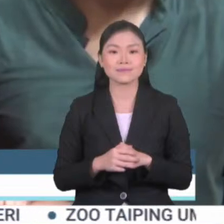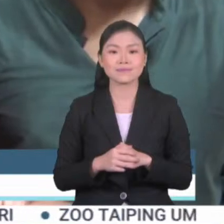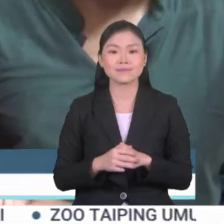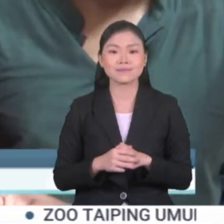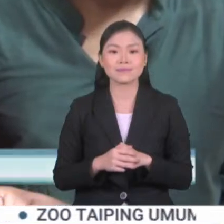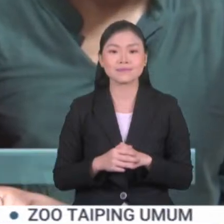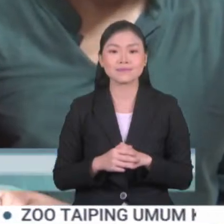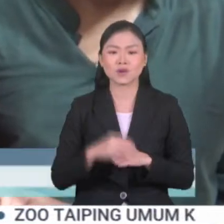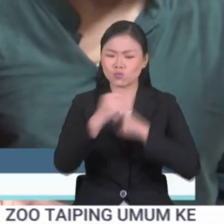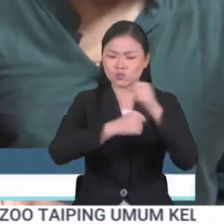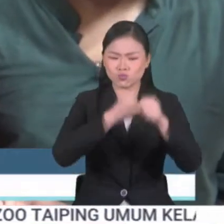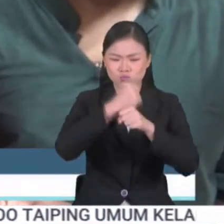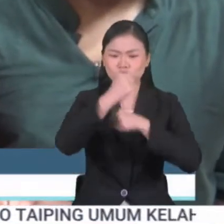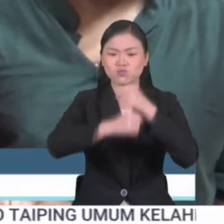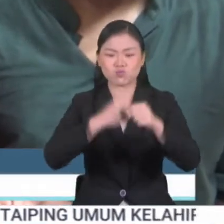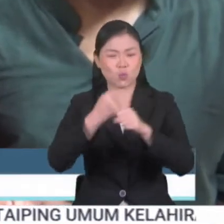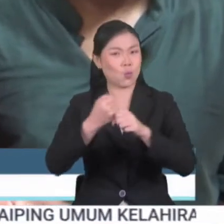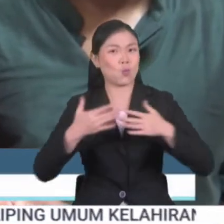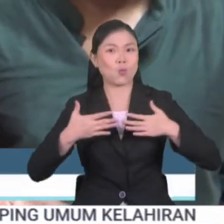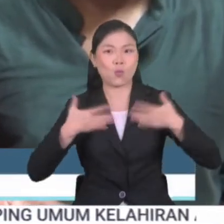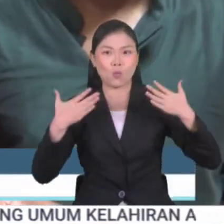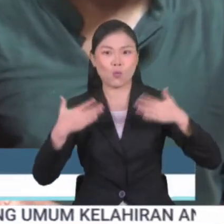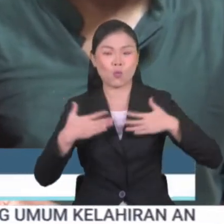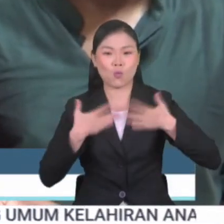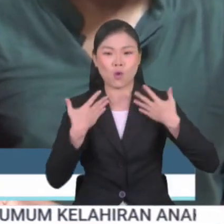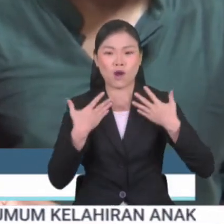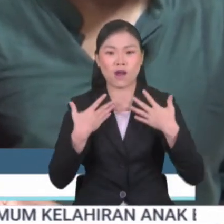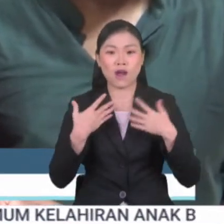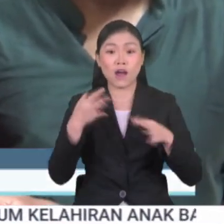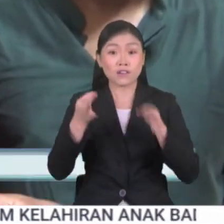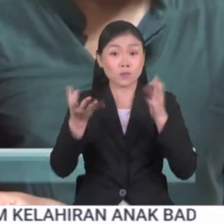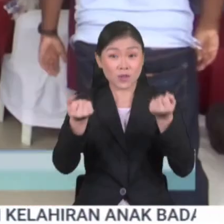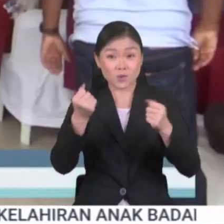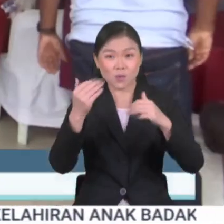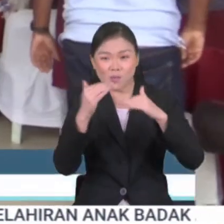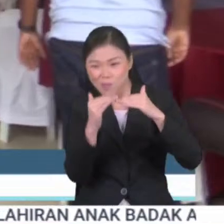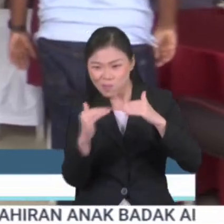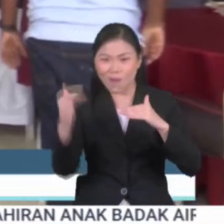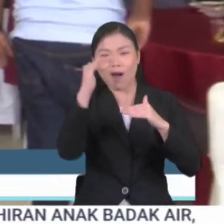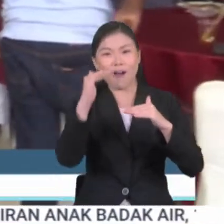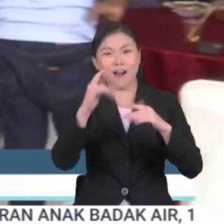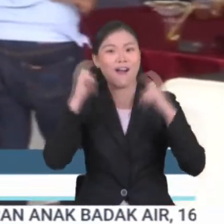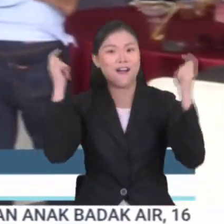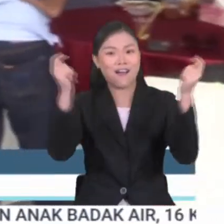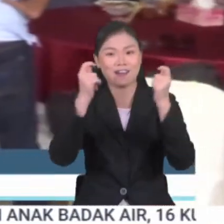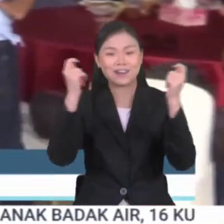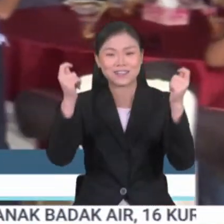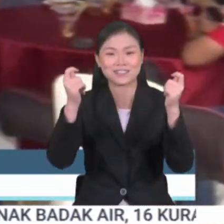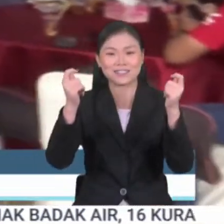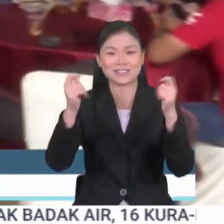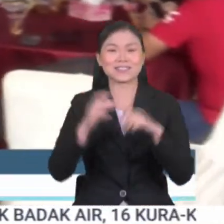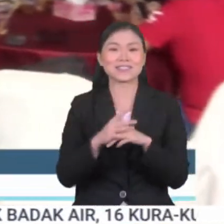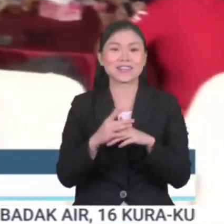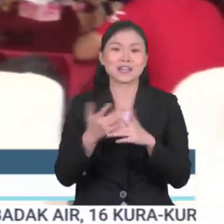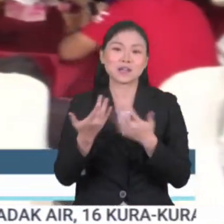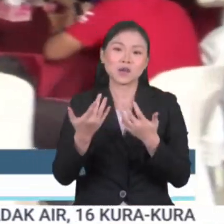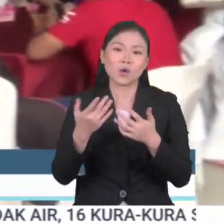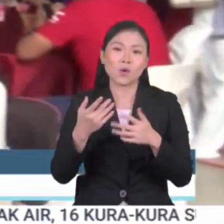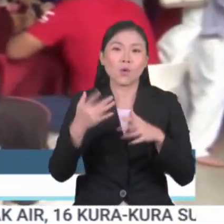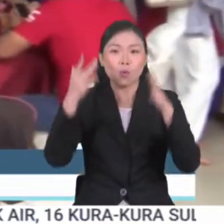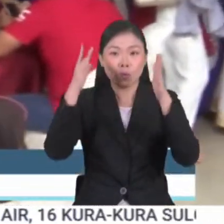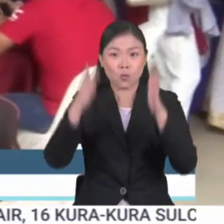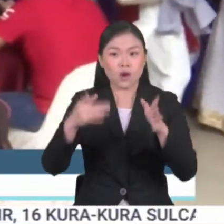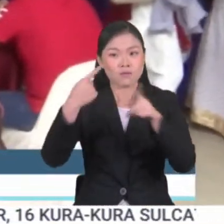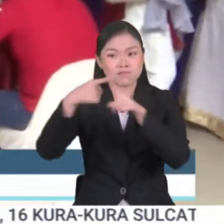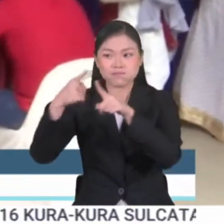Tahun memang meriah, tapi nak kalau kata nak buat lagi meriah ni bila kaum asing, bukan nak kata kaum asing lah, macam orang Melayu, orang